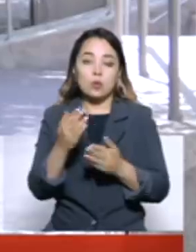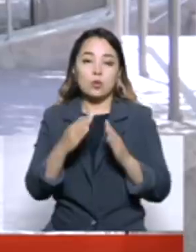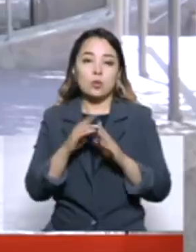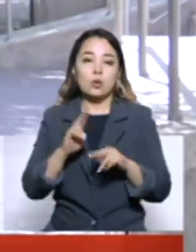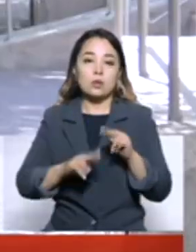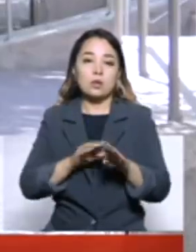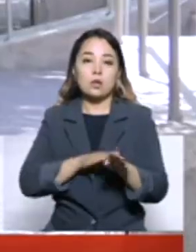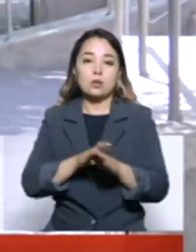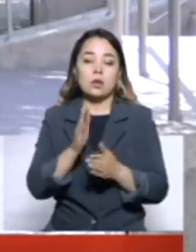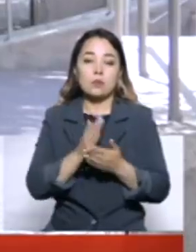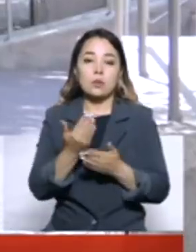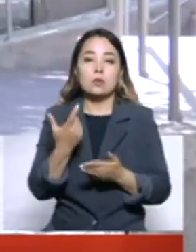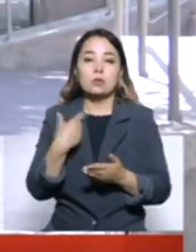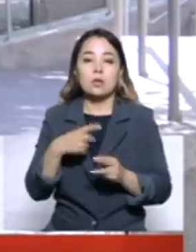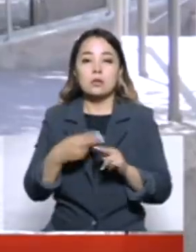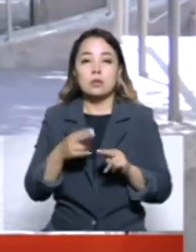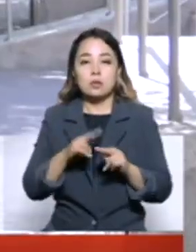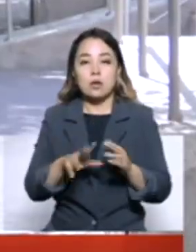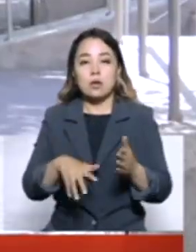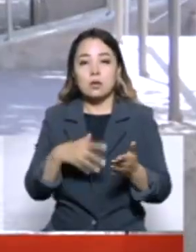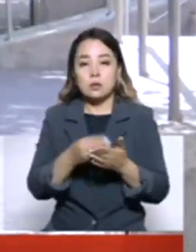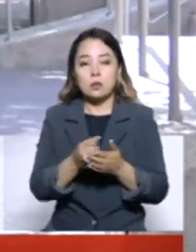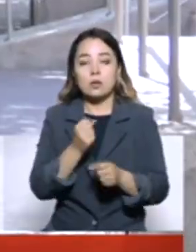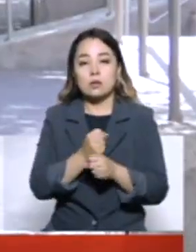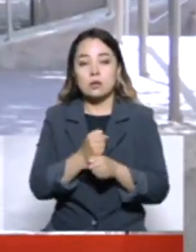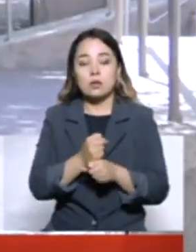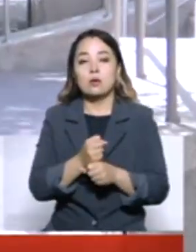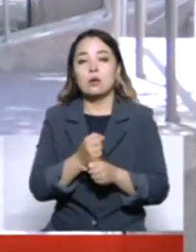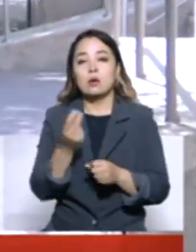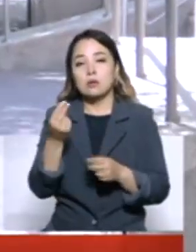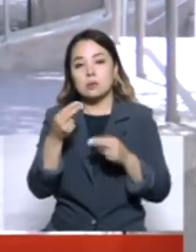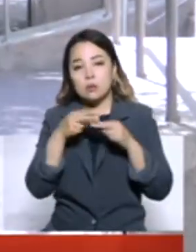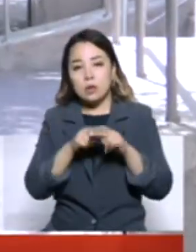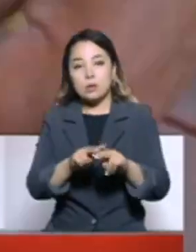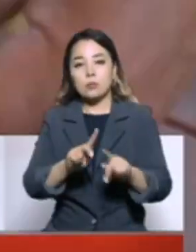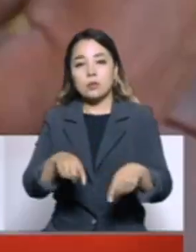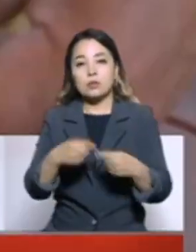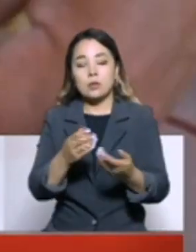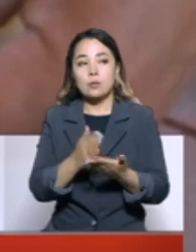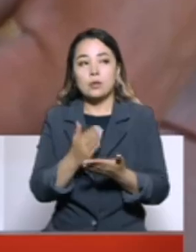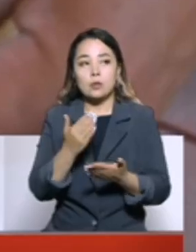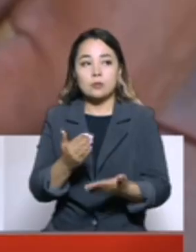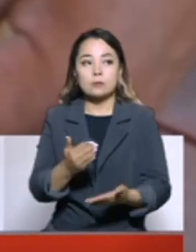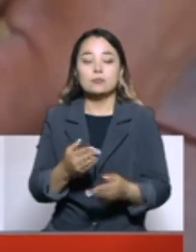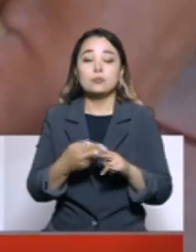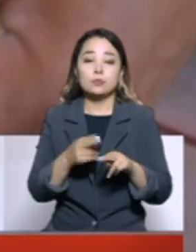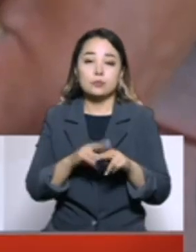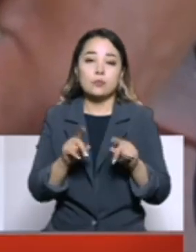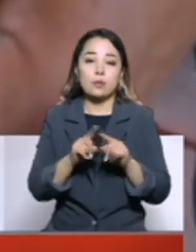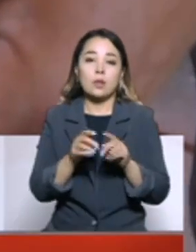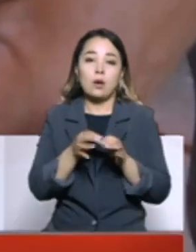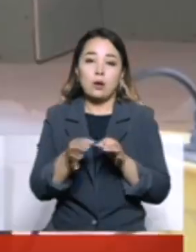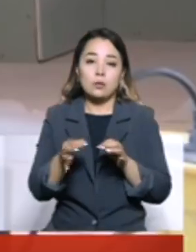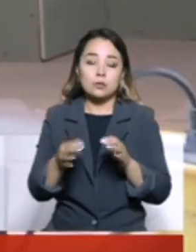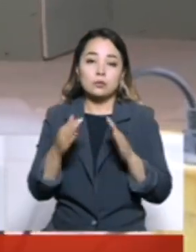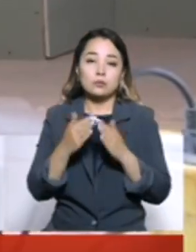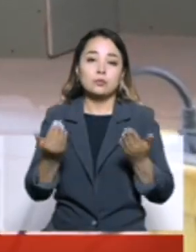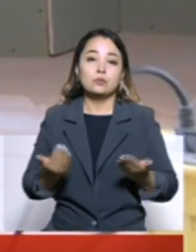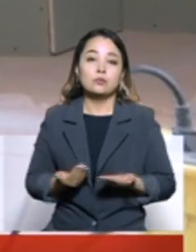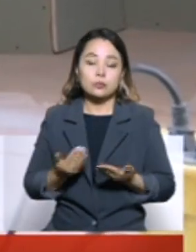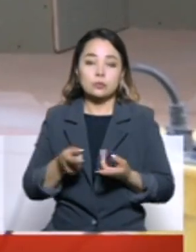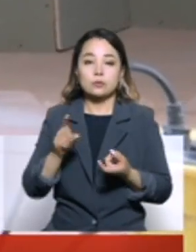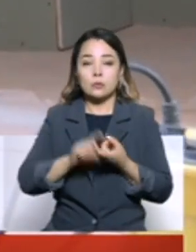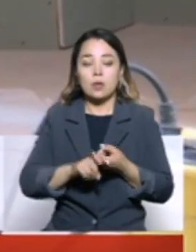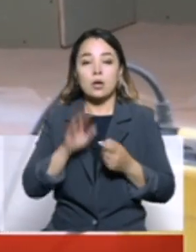үй салуға, өздерінің есебінен салады, енді қаражат ақшалай беріледі. Осылайша ауданда баспанаға қатысты